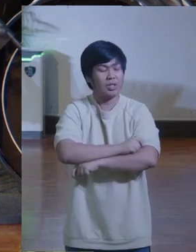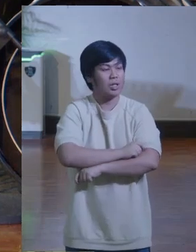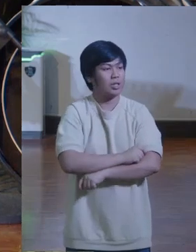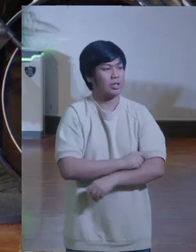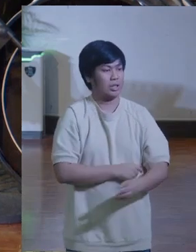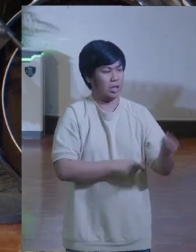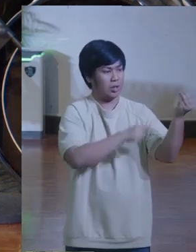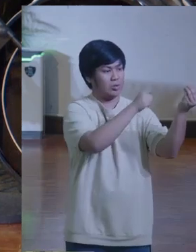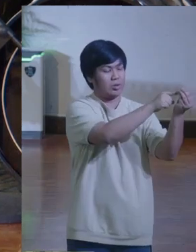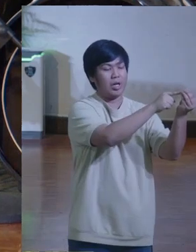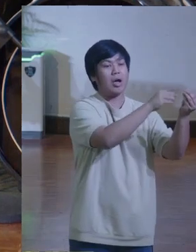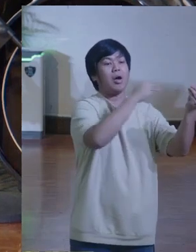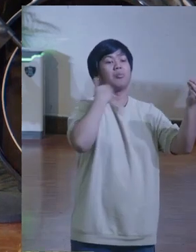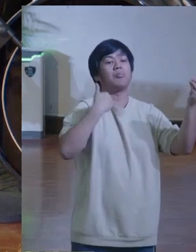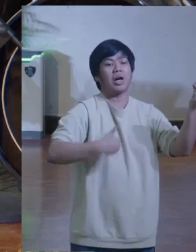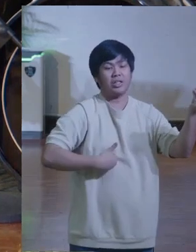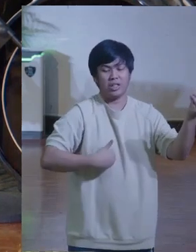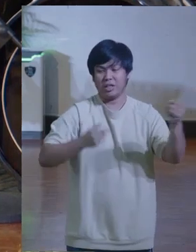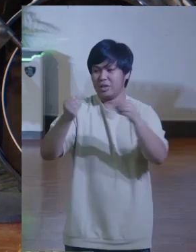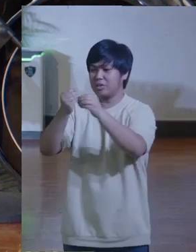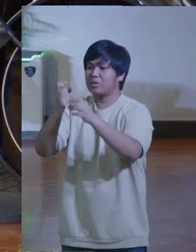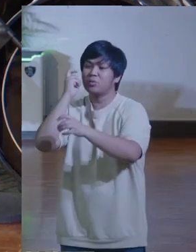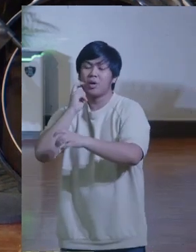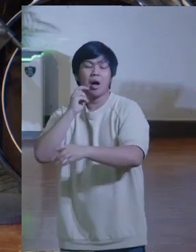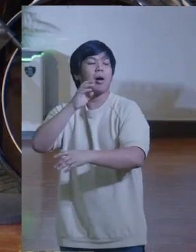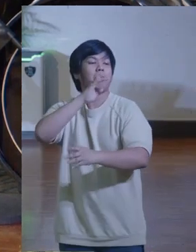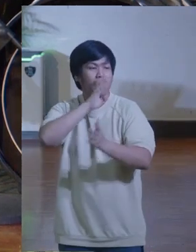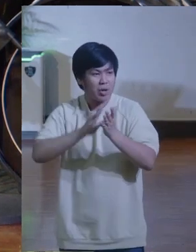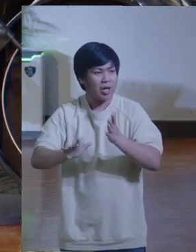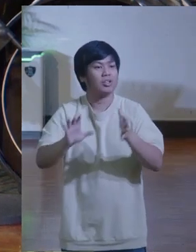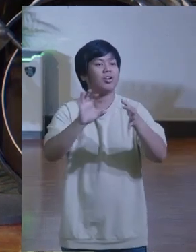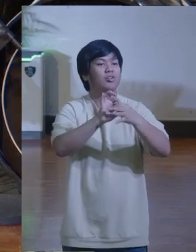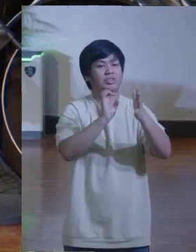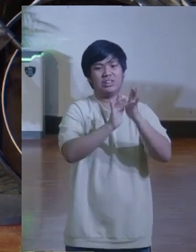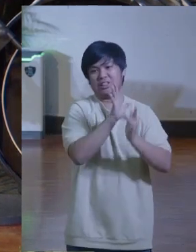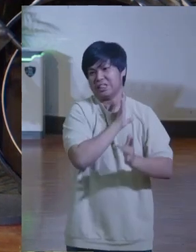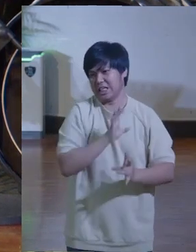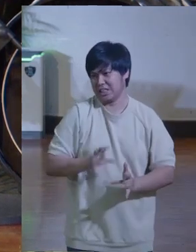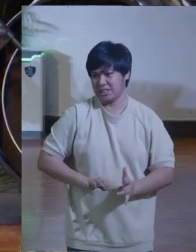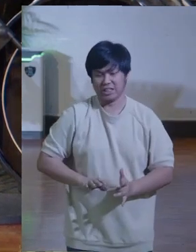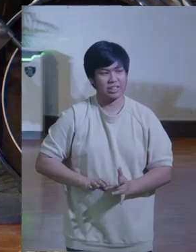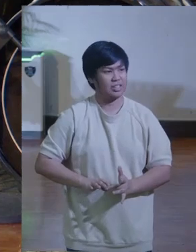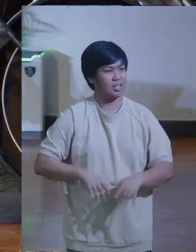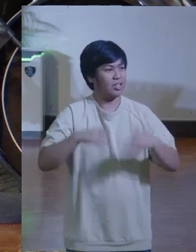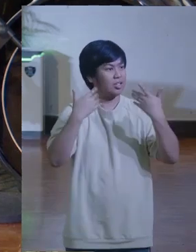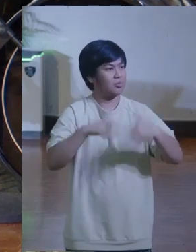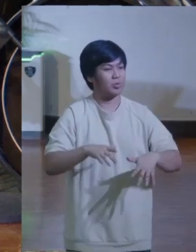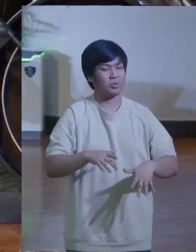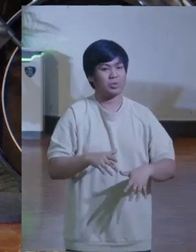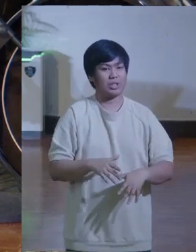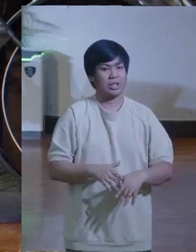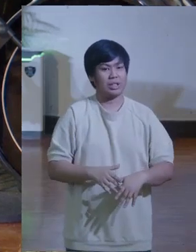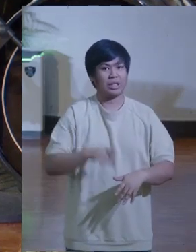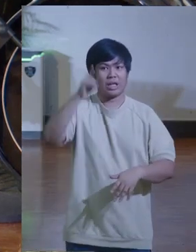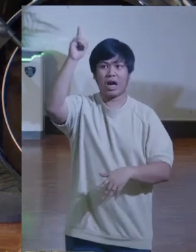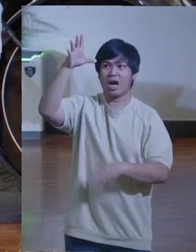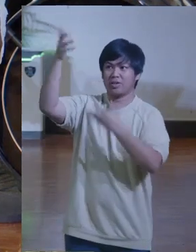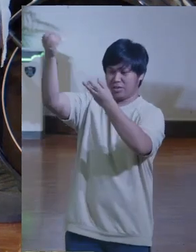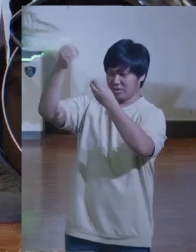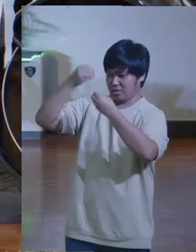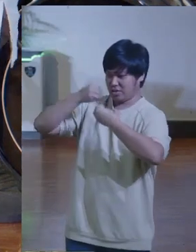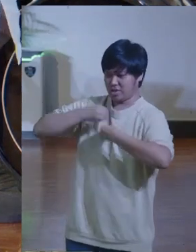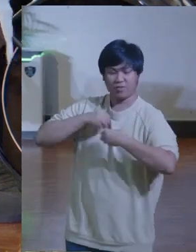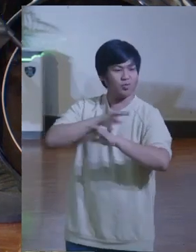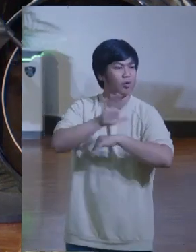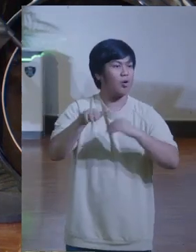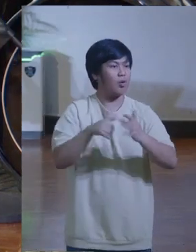sinasabi nila, this is the body and the blood of Christ. At binigyan daw ng Panginoon ng kapangyarihan ng